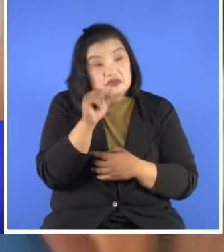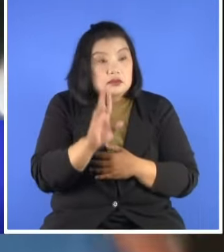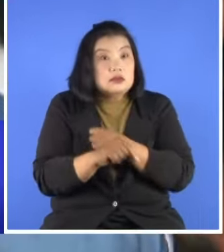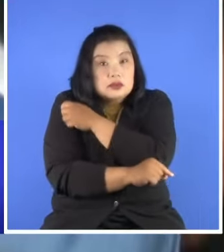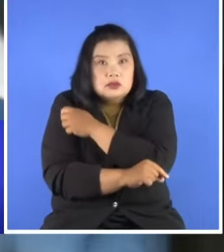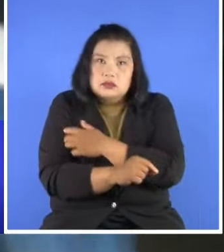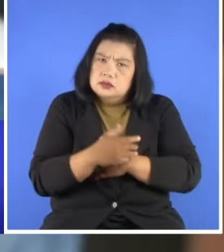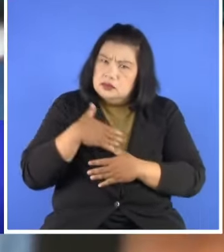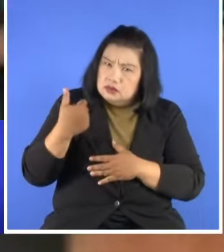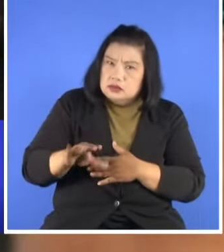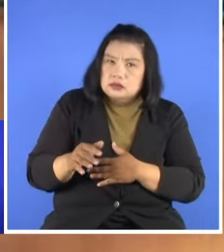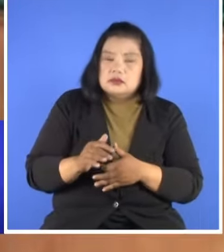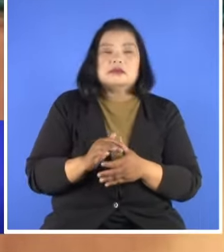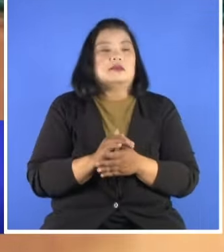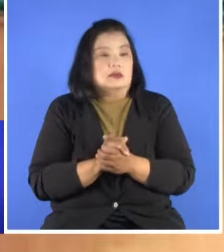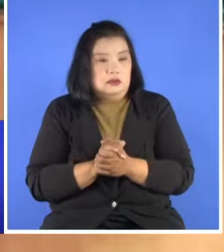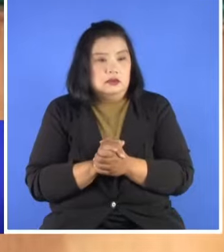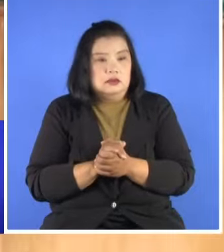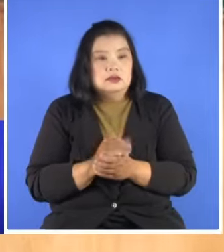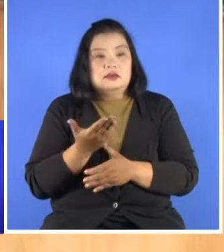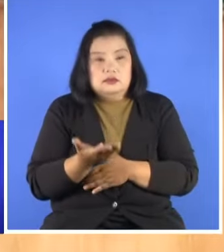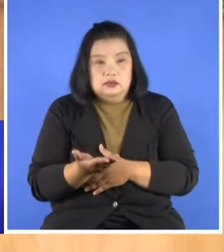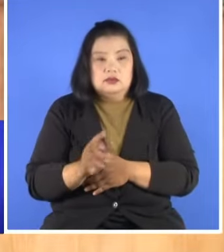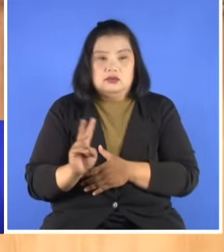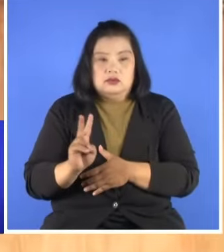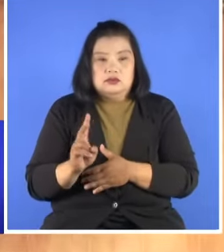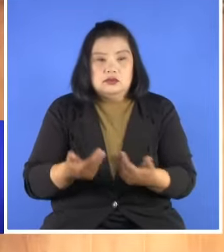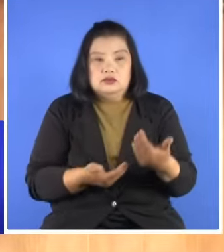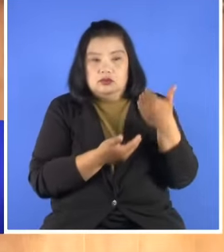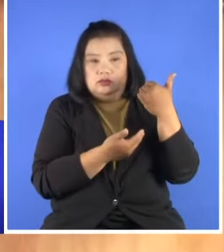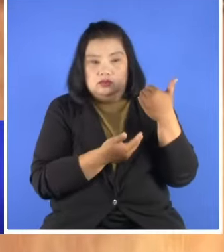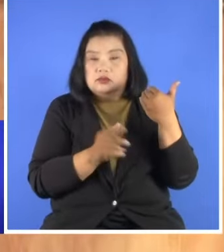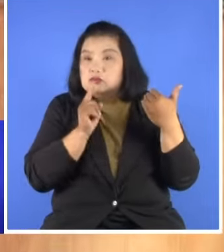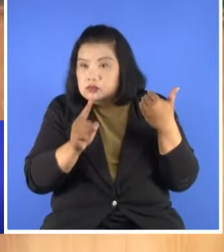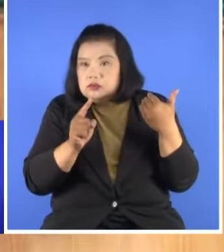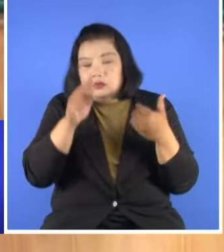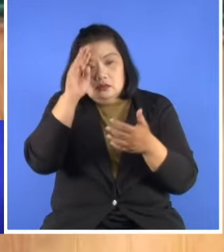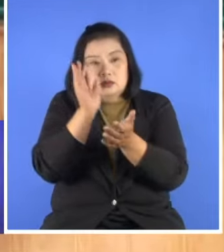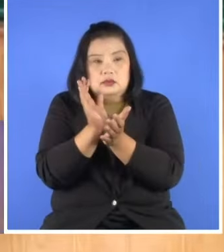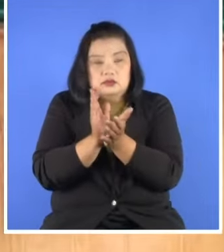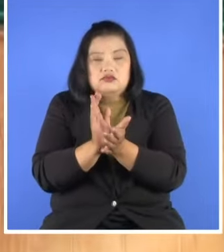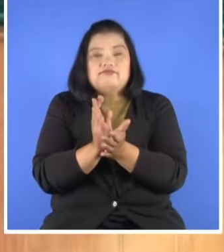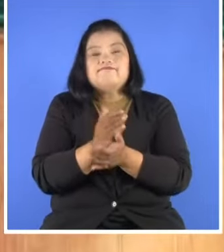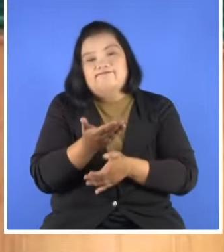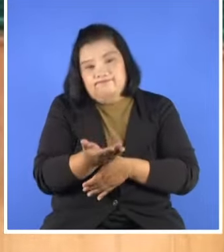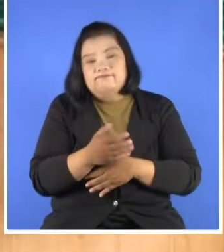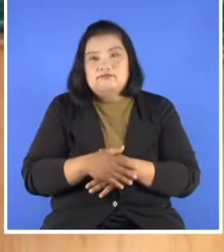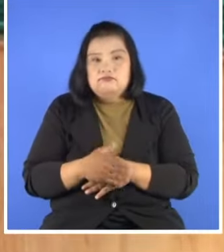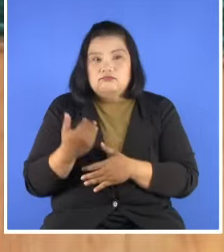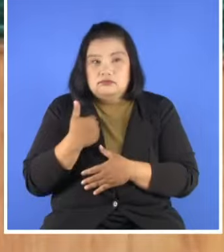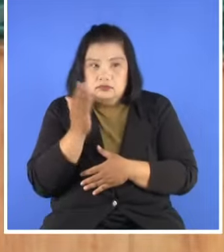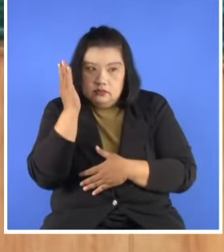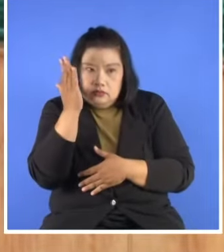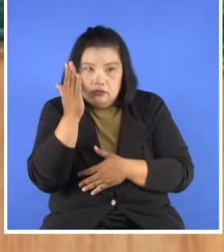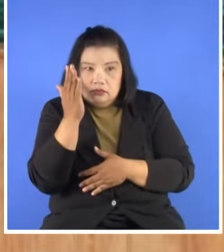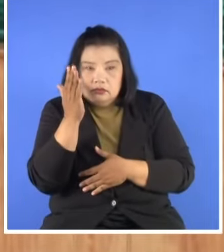นี่ก่อนหน้านี้ก็23มีพญคู่นี้นะครับก็อุ้มลูกเลยไปแจ้งความอ่าไปแจ้งไว้ว่าอย่างงั้นเถอะหลังจากที่ถูกผู้ชายคนนี้ที่ว่าเมา